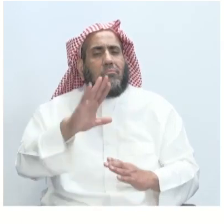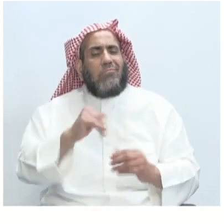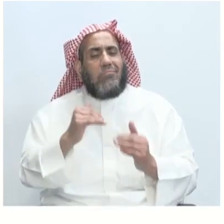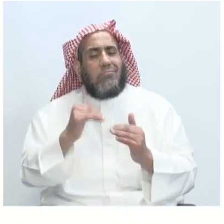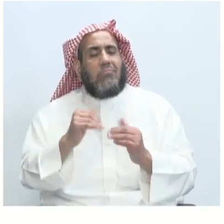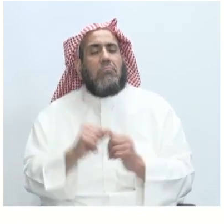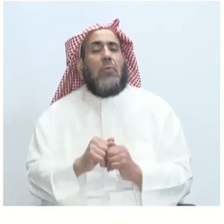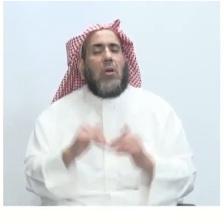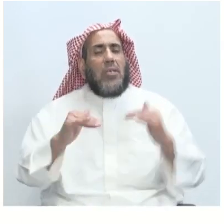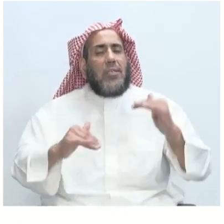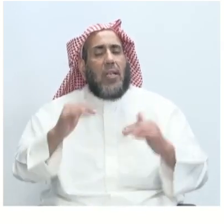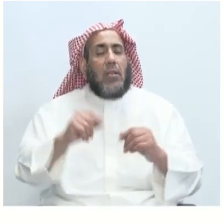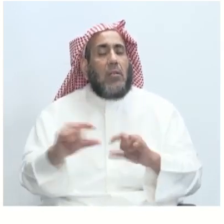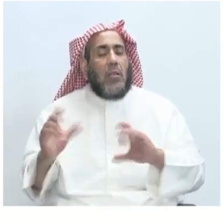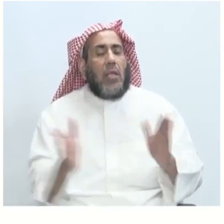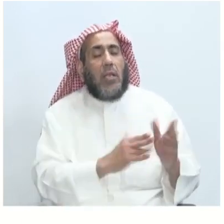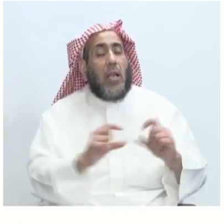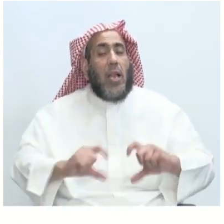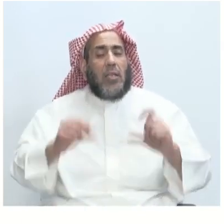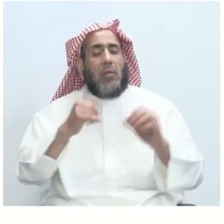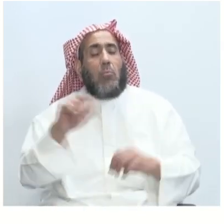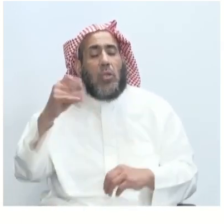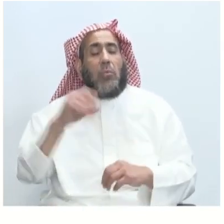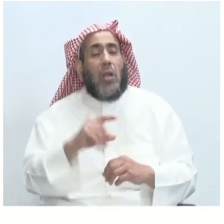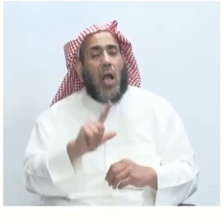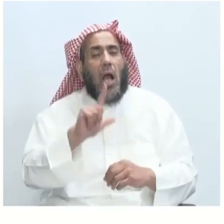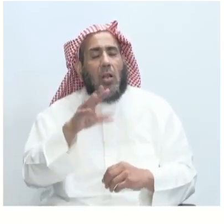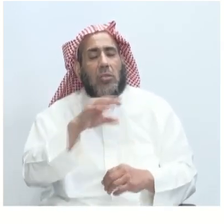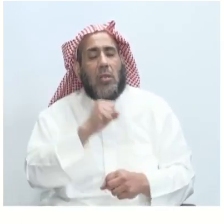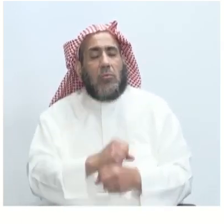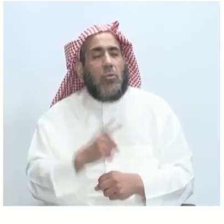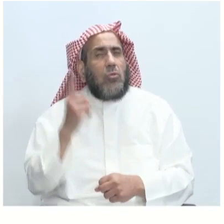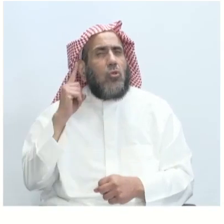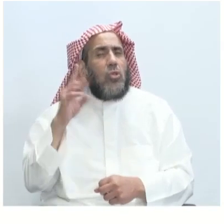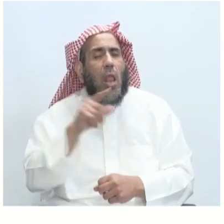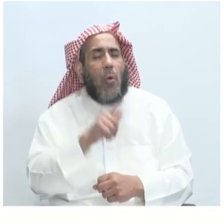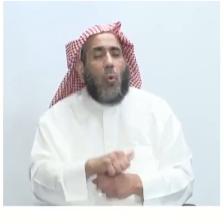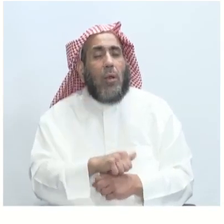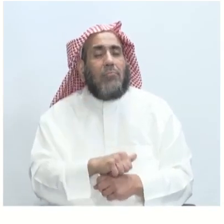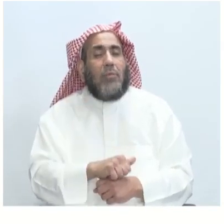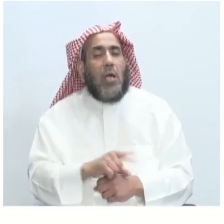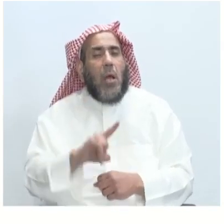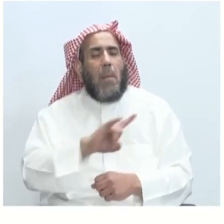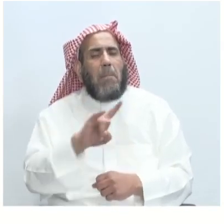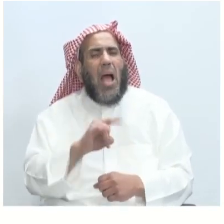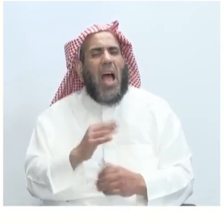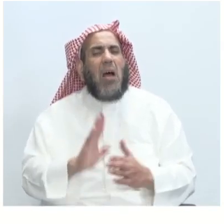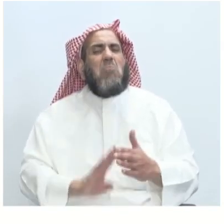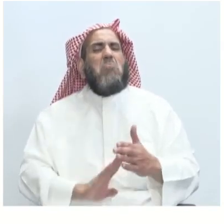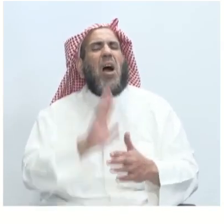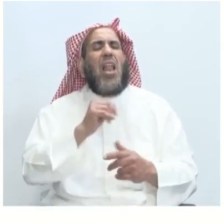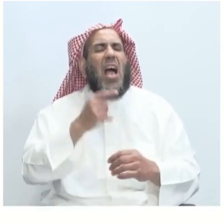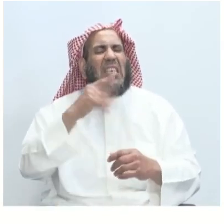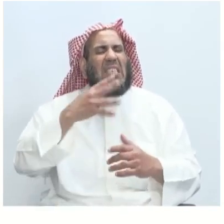تسرفوا ايضا الحديث النبوي عن المقداد المعدي ايضا قال سمعه رسول الله صلى الله عليه وسلم ما ملا ادمي